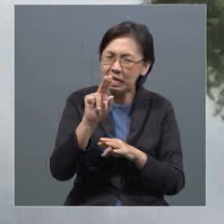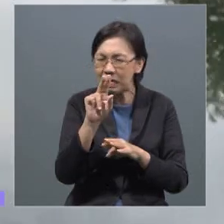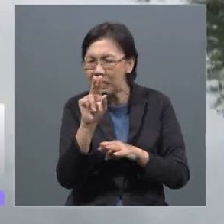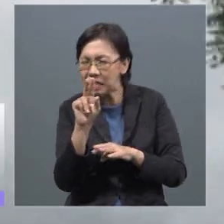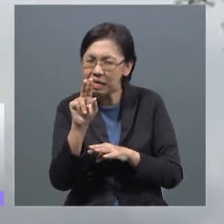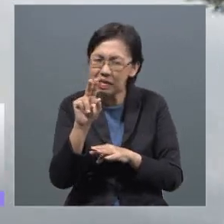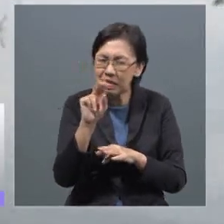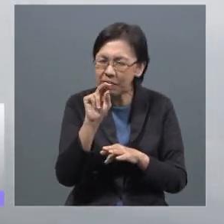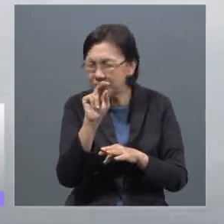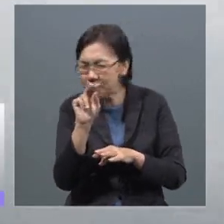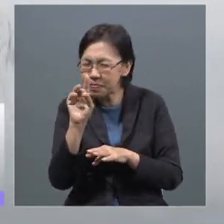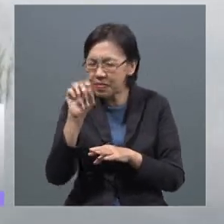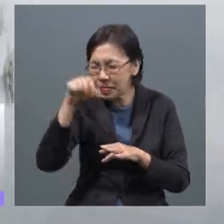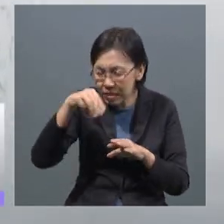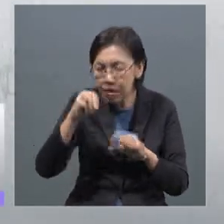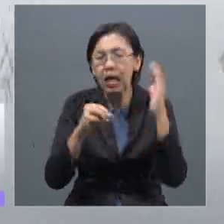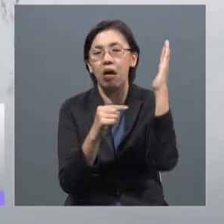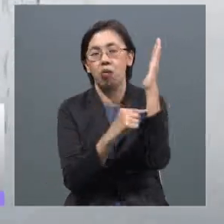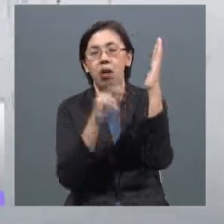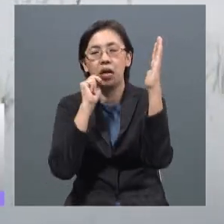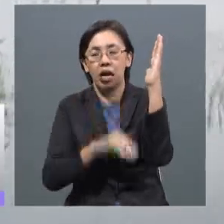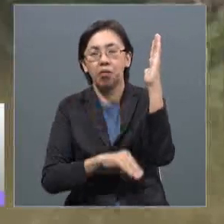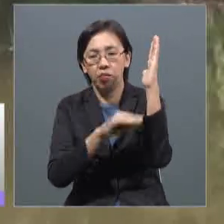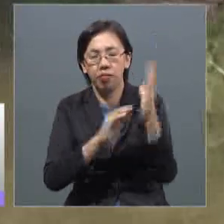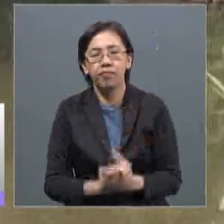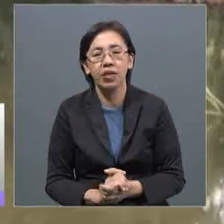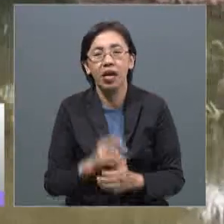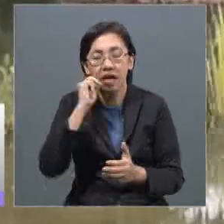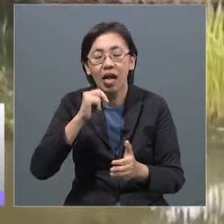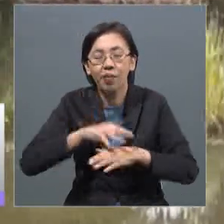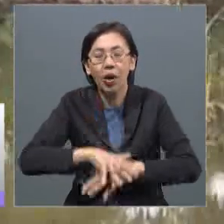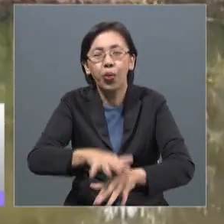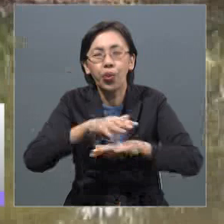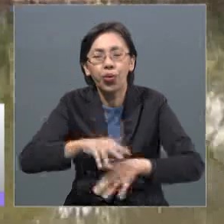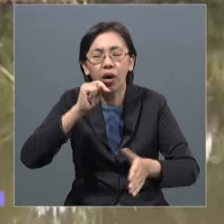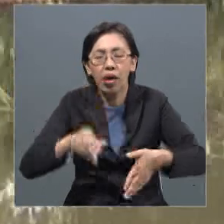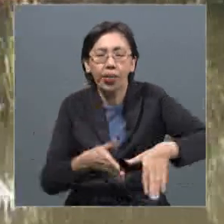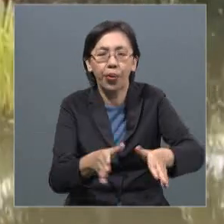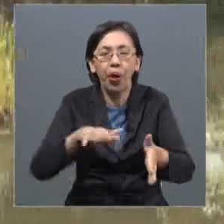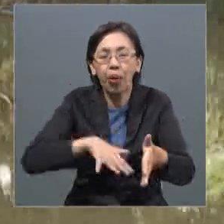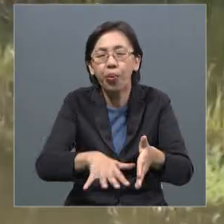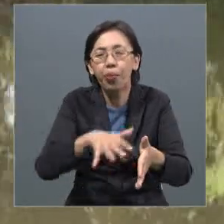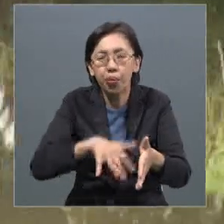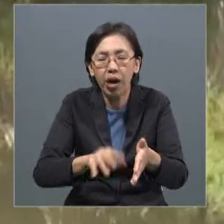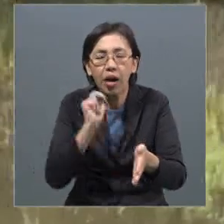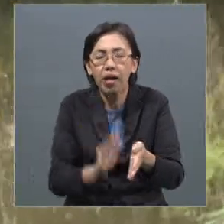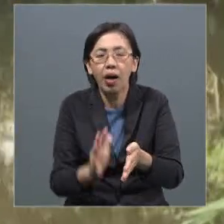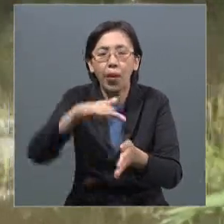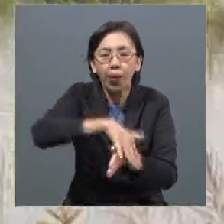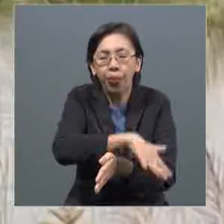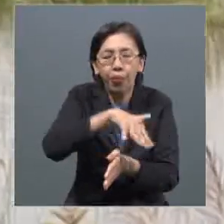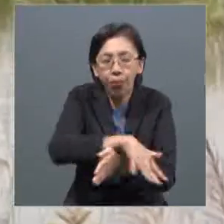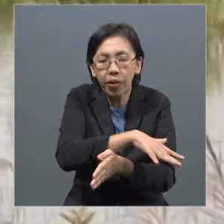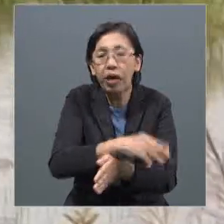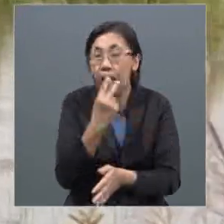ประมาณนะคะเนื่องมาจากระดับน้ำโขงเนี่ยสูงขึ้นแล้วก็เอ่อหนุนลำน้ำสาขาในพื้นที่การเกษตรทำให้พื้นที่การเกษตรนี่